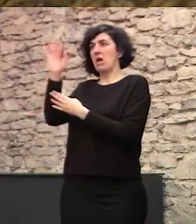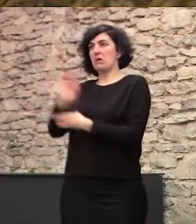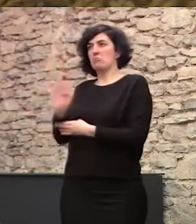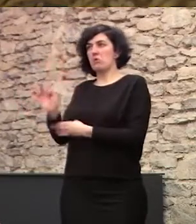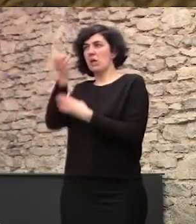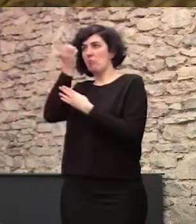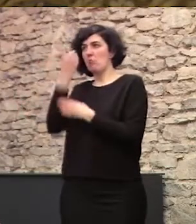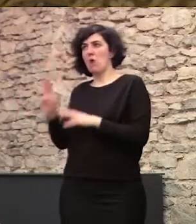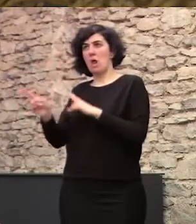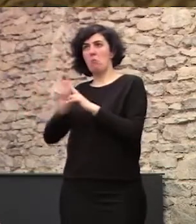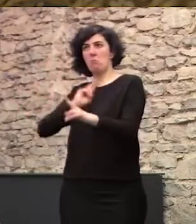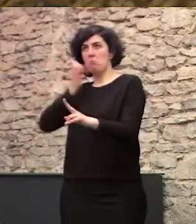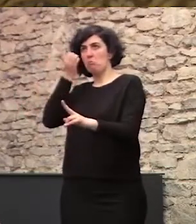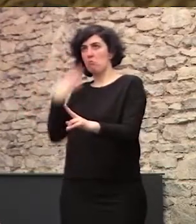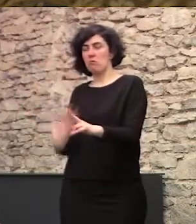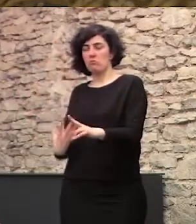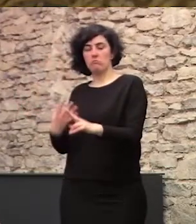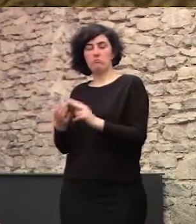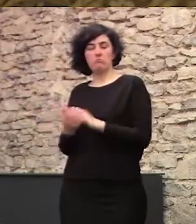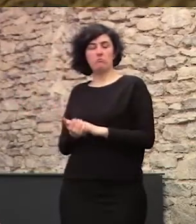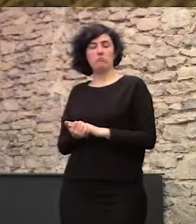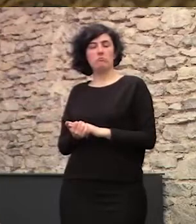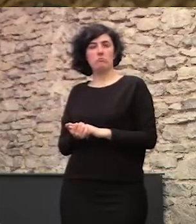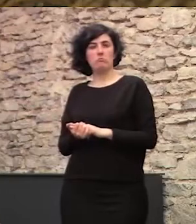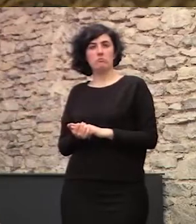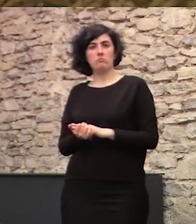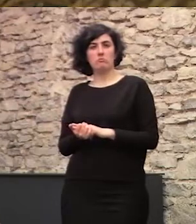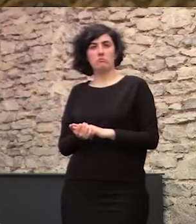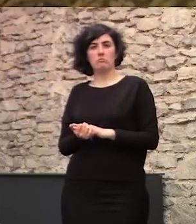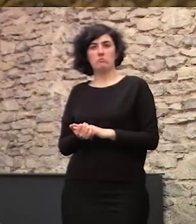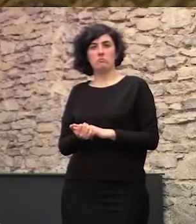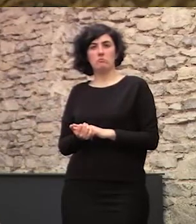eta bai, horre